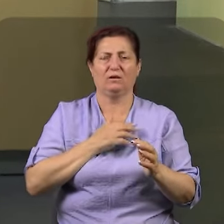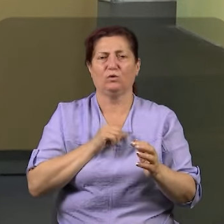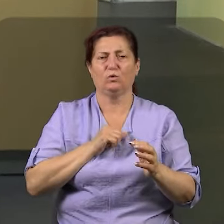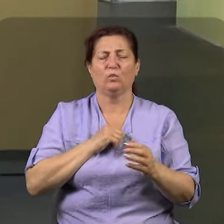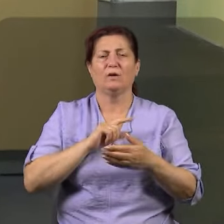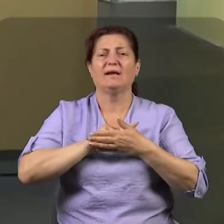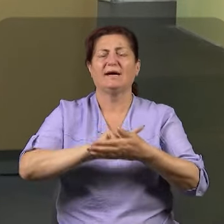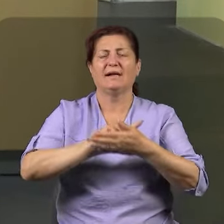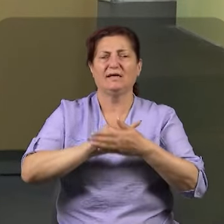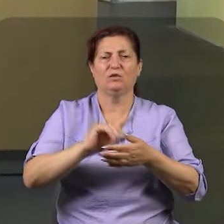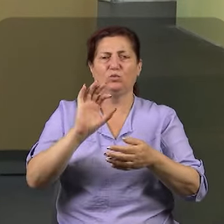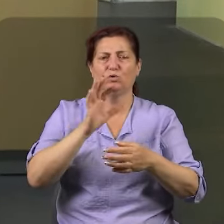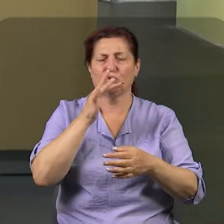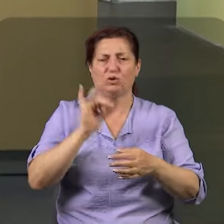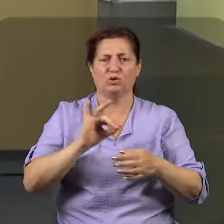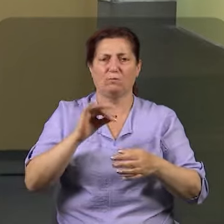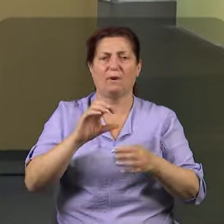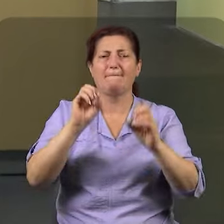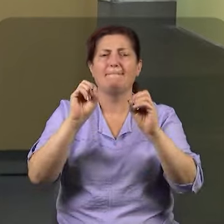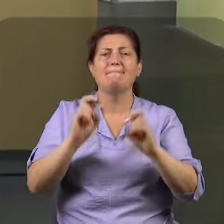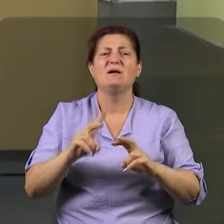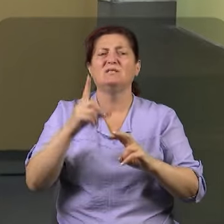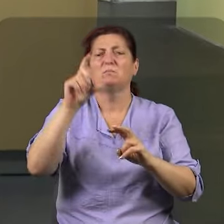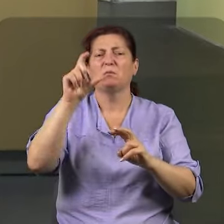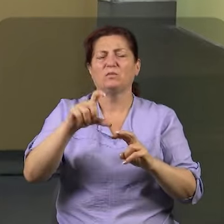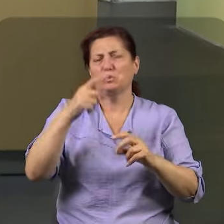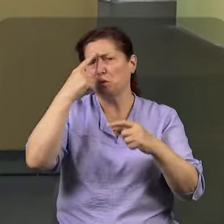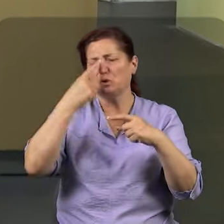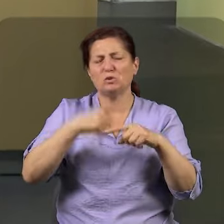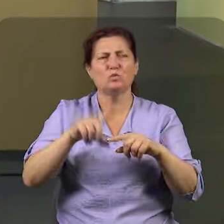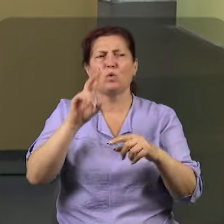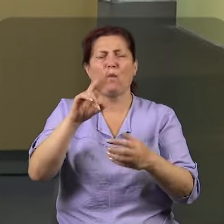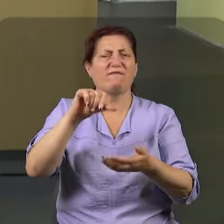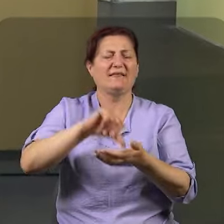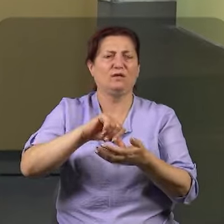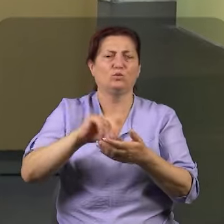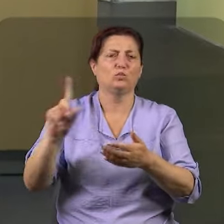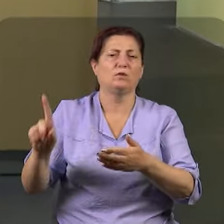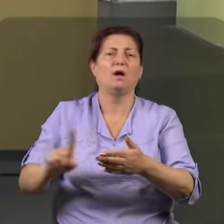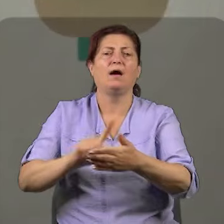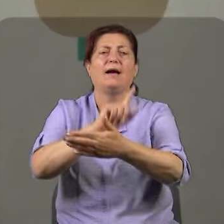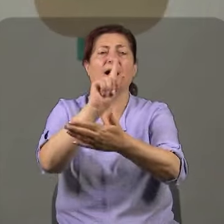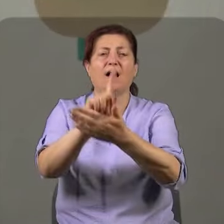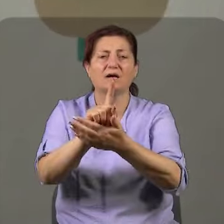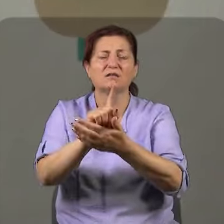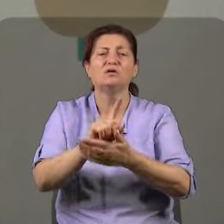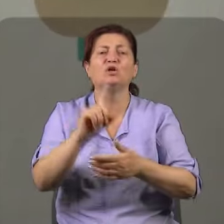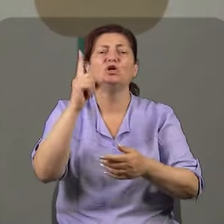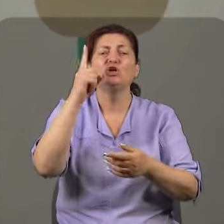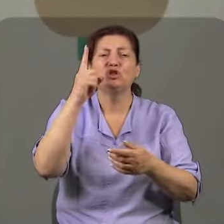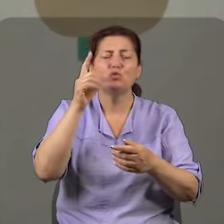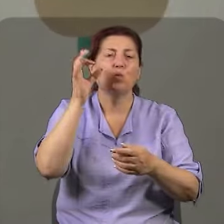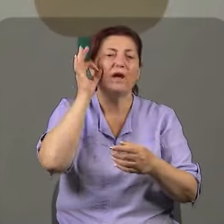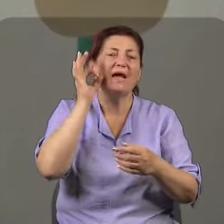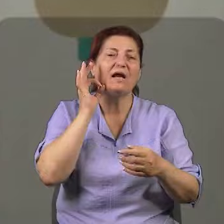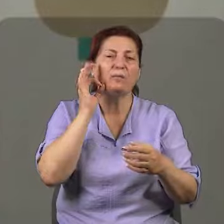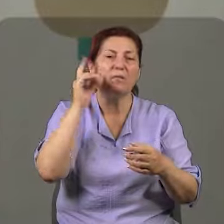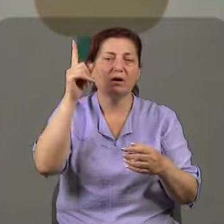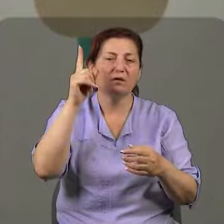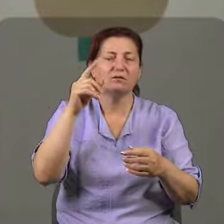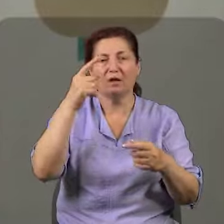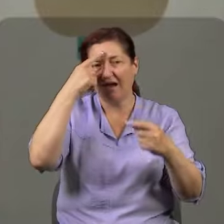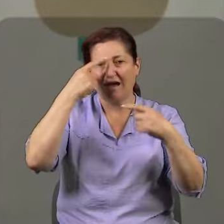ժամանակ եւ մասնակիցներից մեկը, ինչ որ ինստիտուտի ներկայացուցիչ չեմ հիշում, հարցրեց, թե ինչու ենք որ օրինակ Գերմանիայից